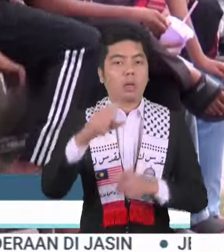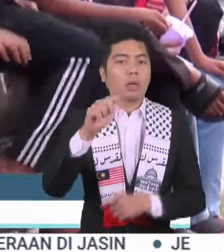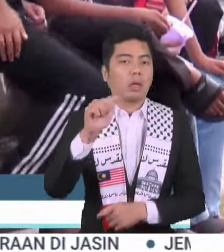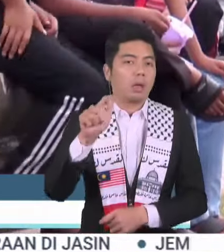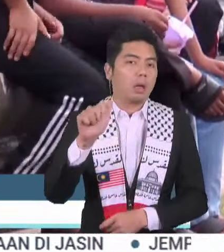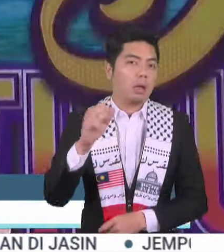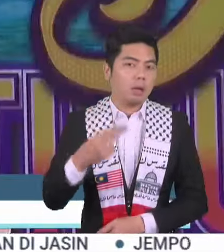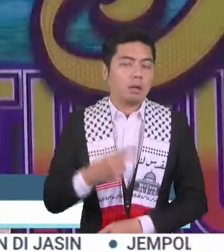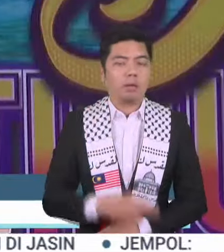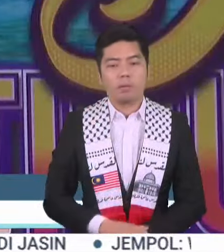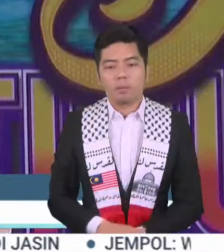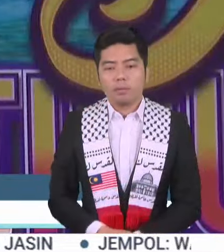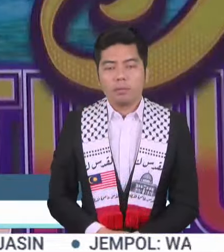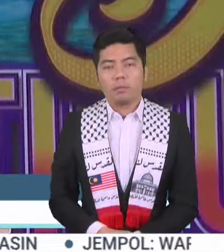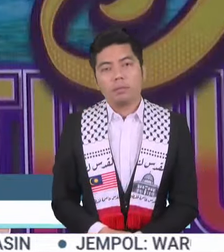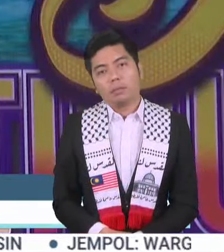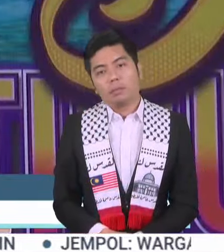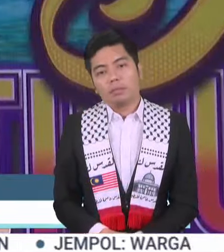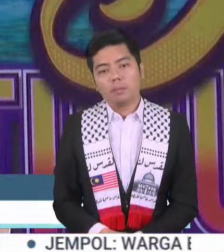Timun.